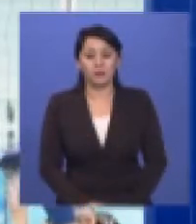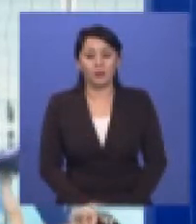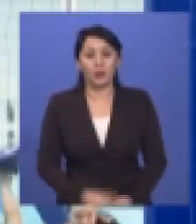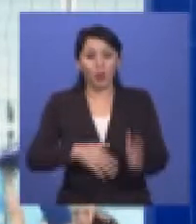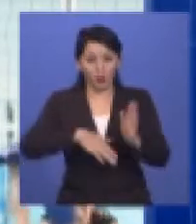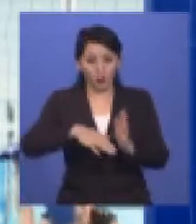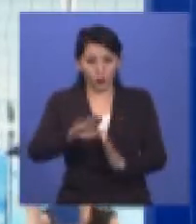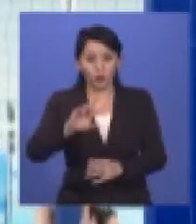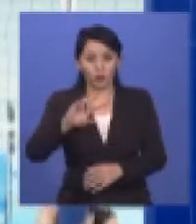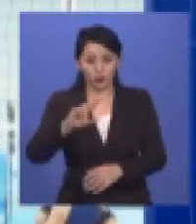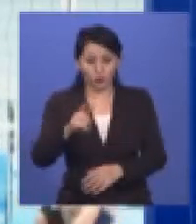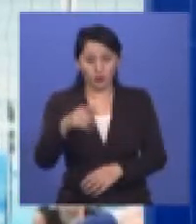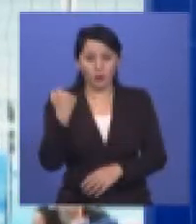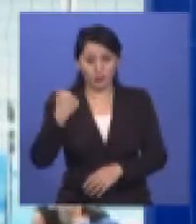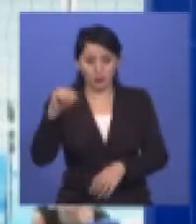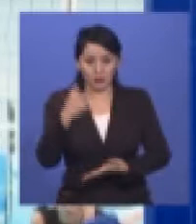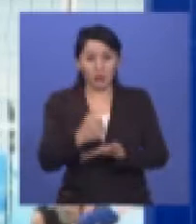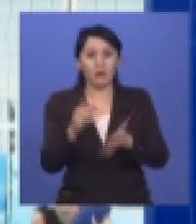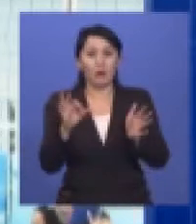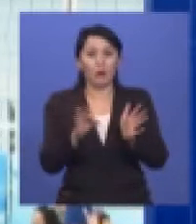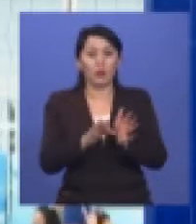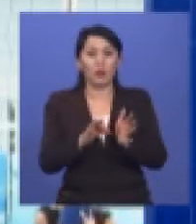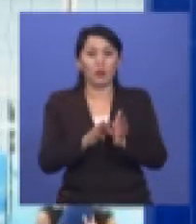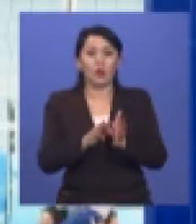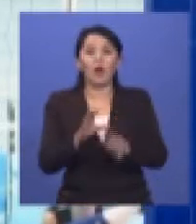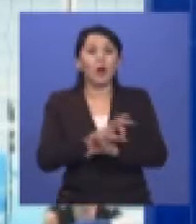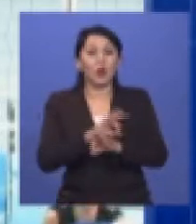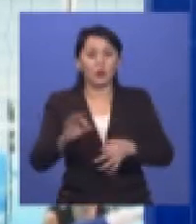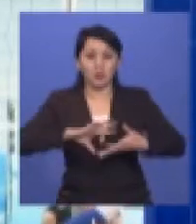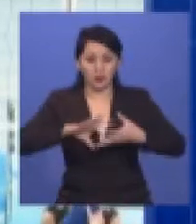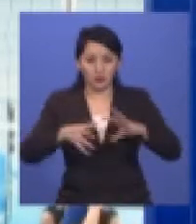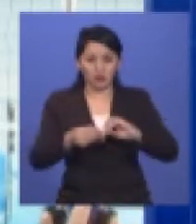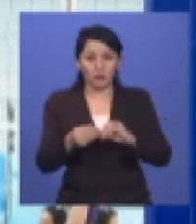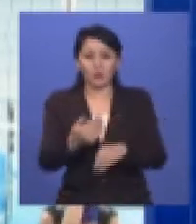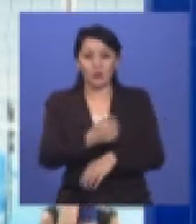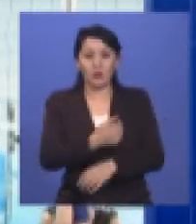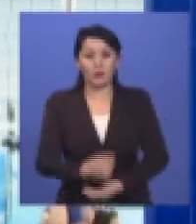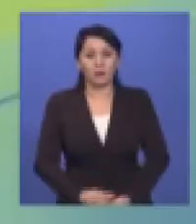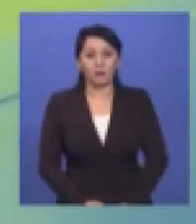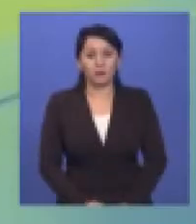Үздік үштіктің қатарына көріну басты мақсат болды. Тіпті одан да жақсы нәтиже көрсеткіміз келді.